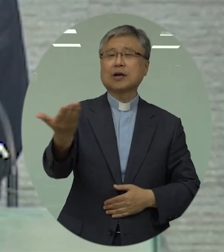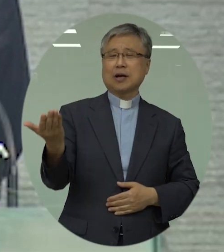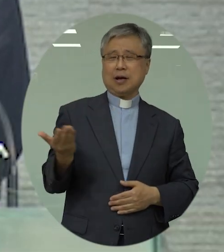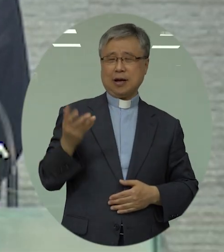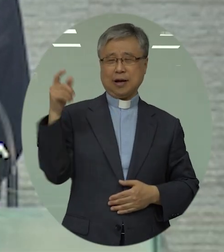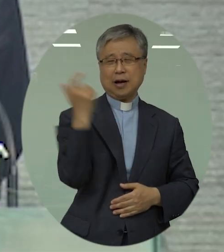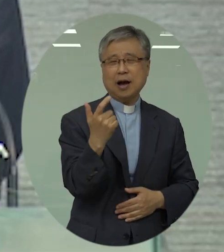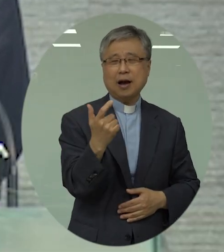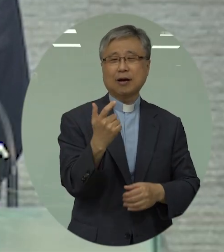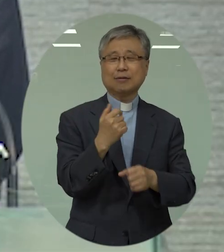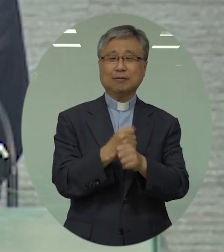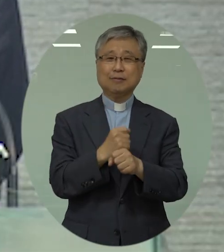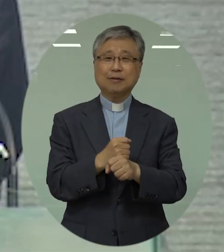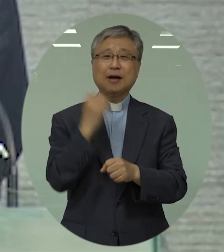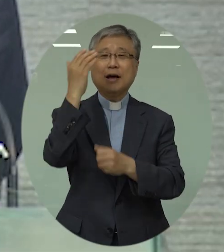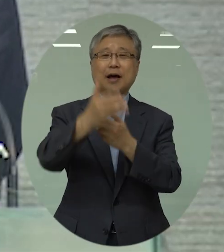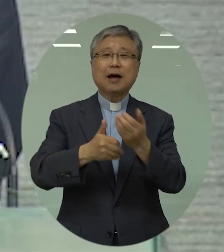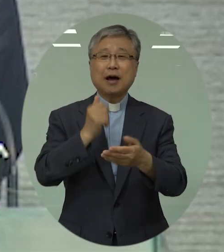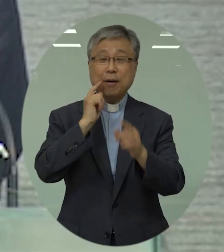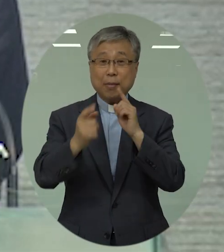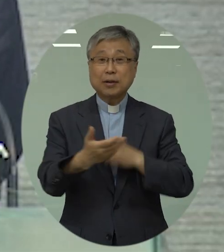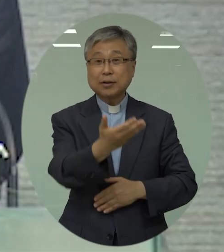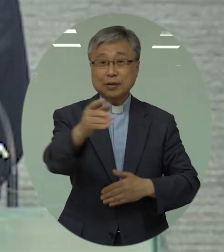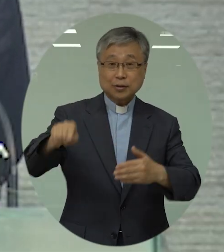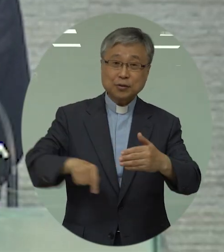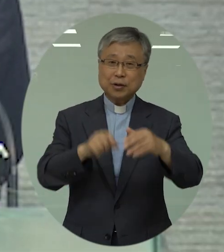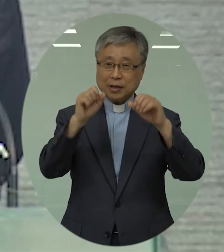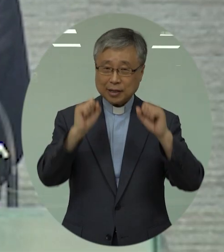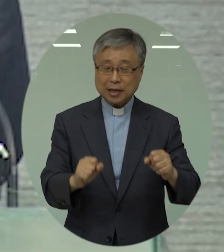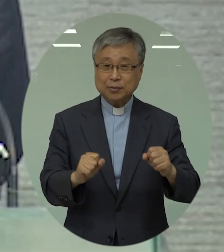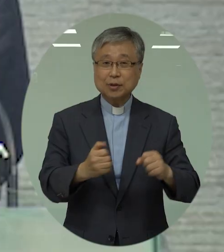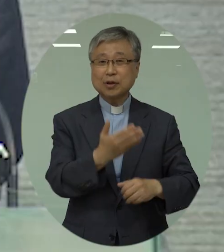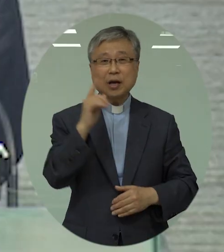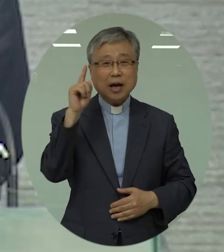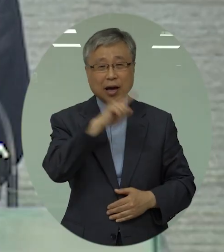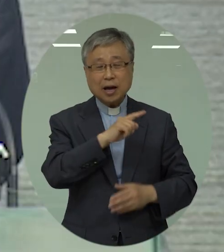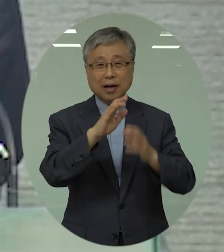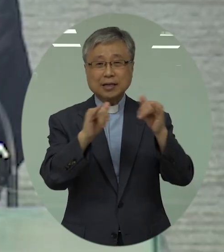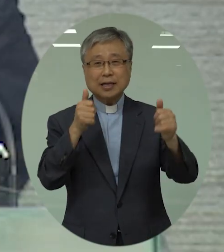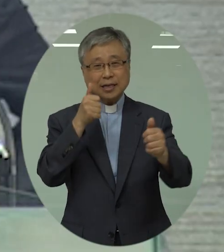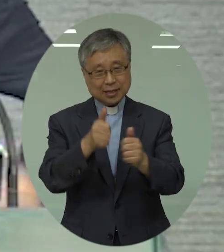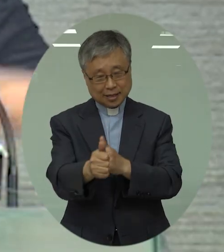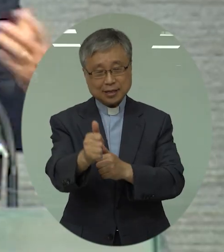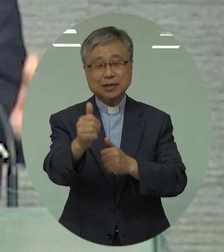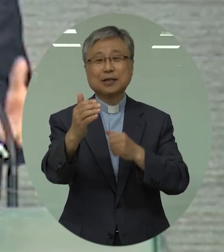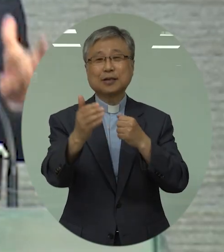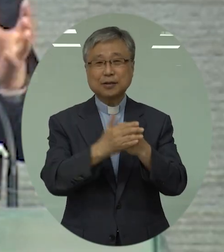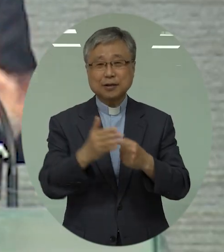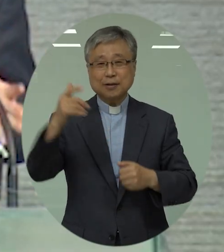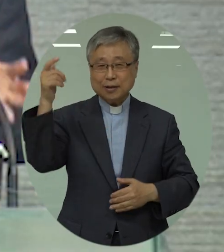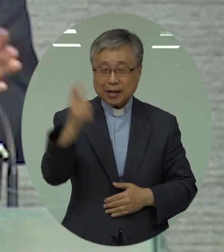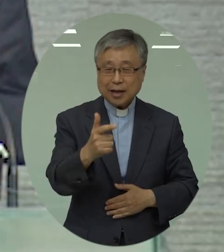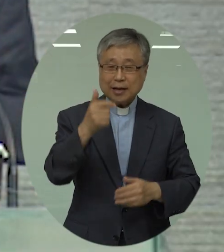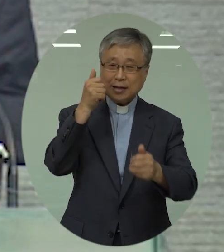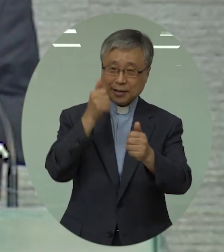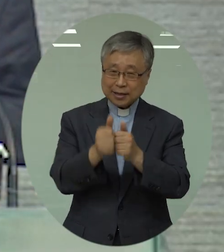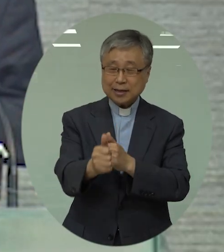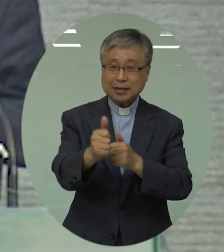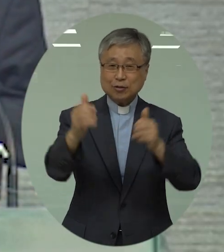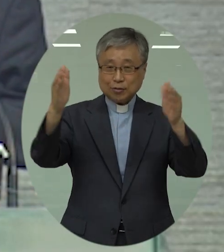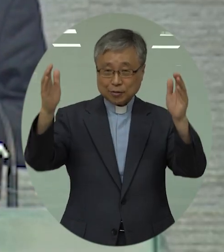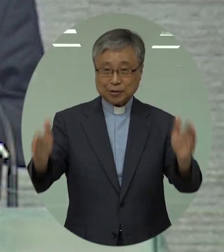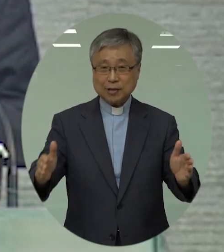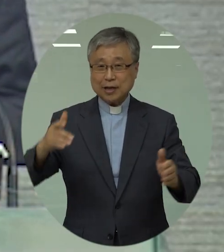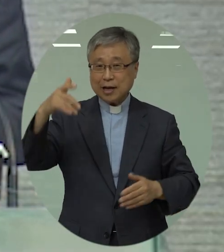강하고 하나님의 말씀이 너희 안에 거하시며 너희가 흉악한 자를 이기었습니다. 강하다, 이기었다, 그